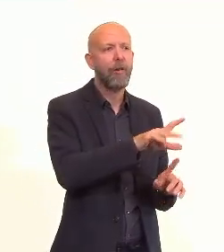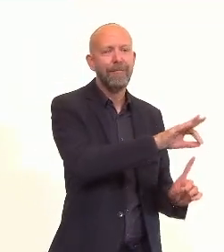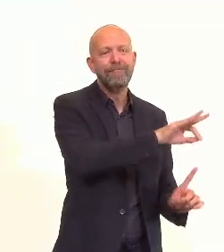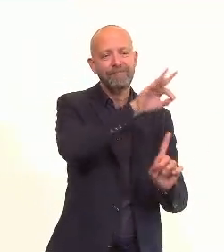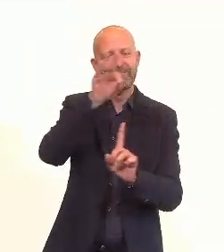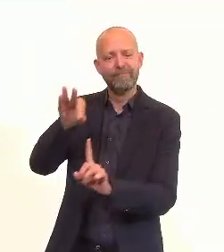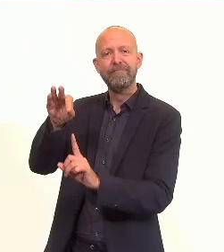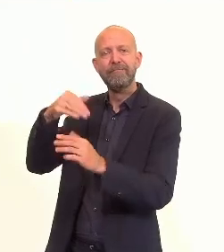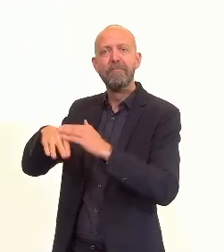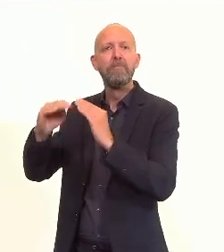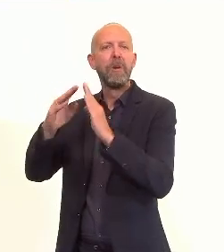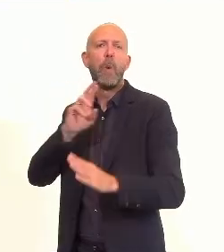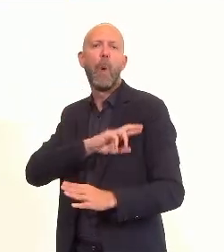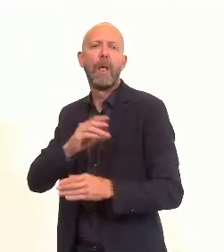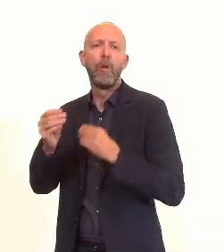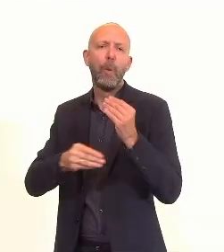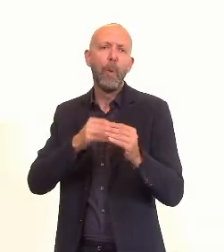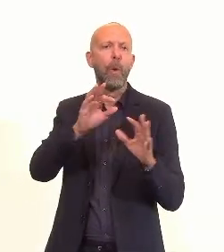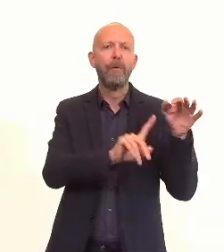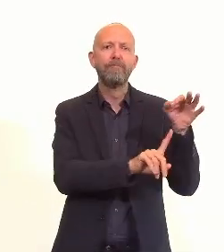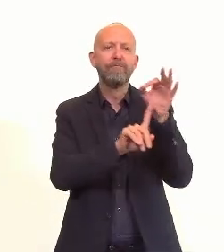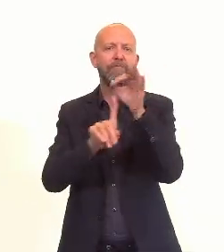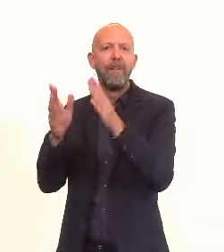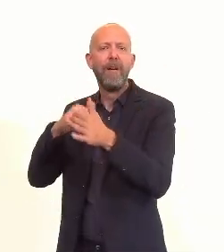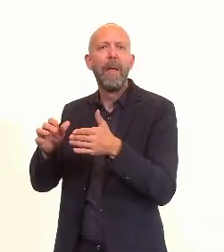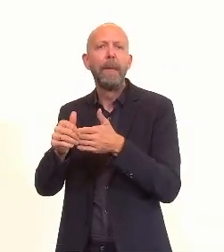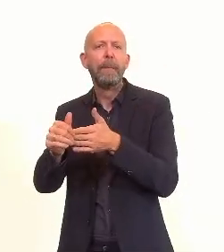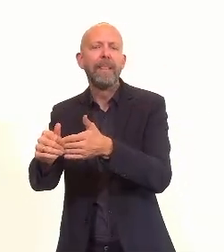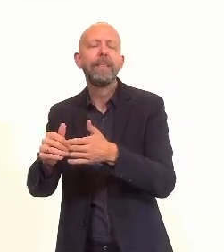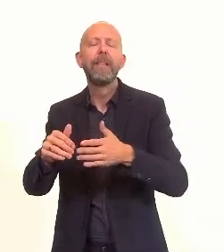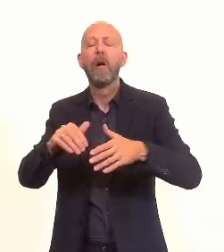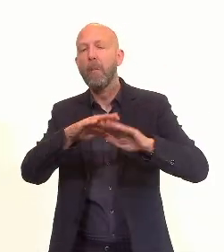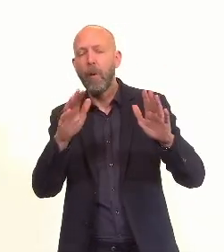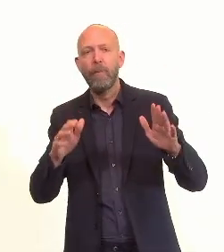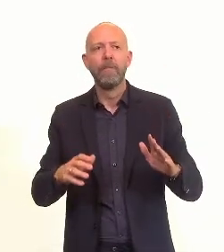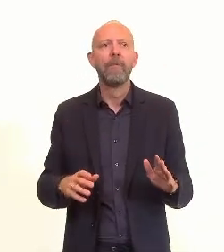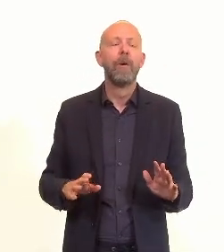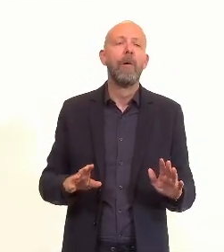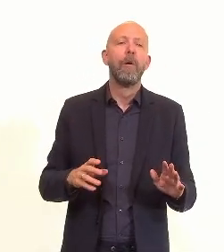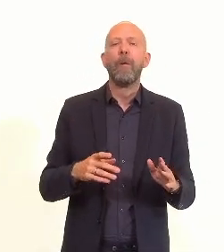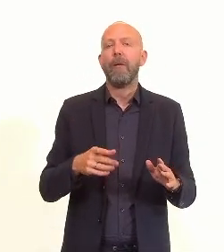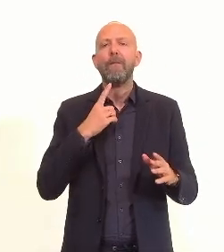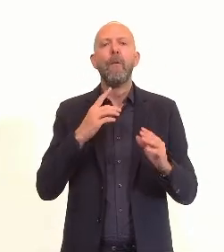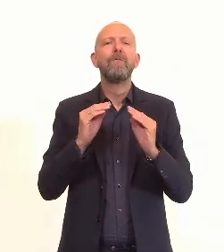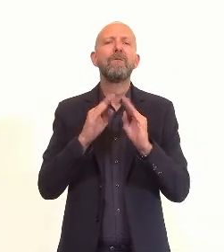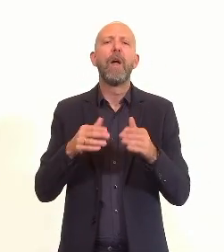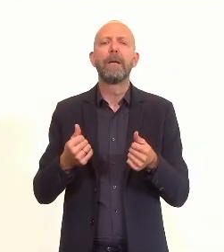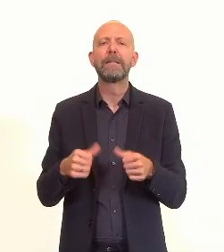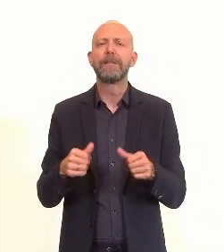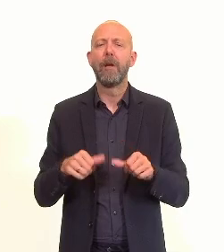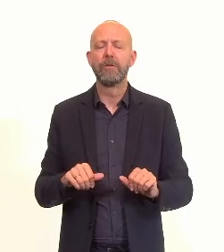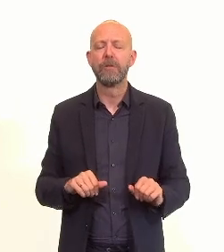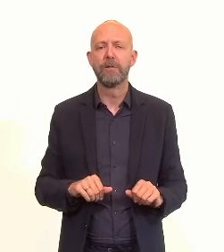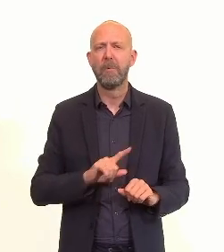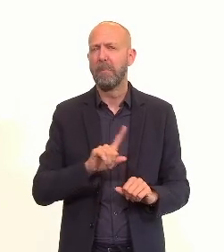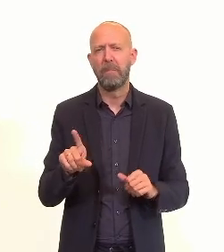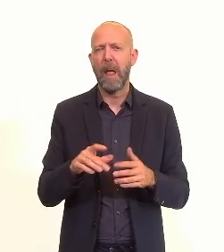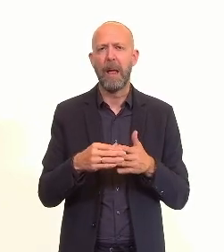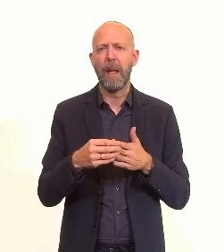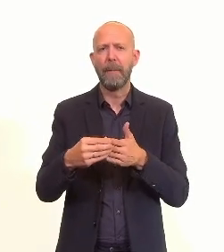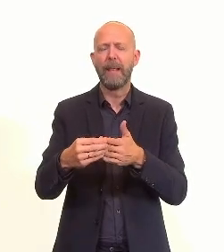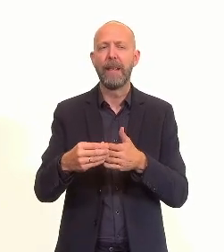ou en EHPAD, comme vous préférez, en maison de retraite. Foyer résidence. Voilà. Mais quand pas EHPAD. Voilà. EHPAD,